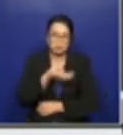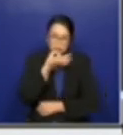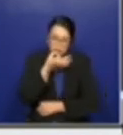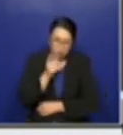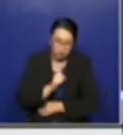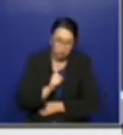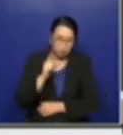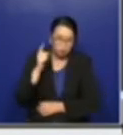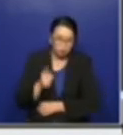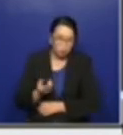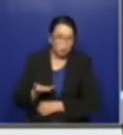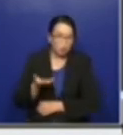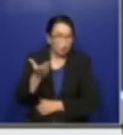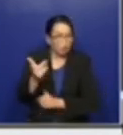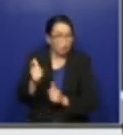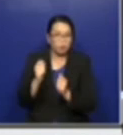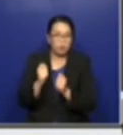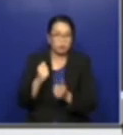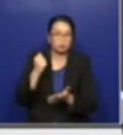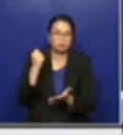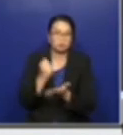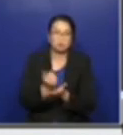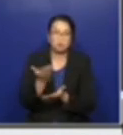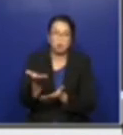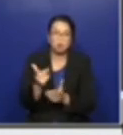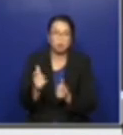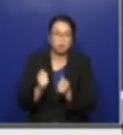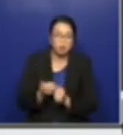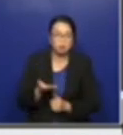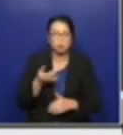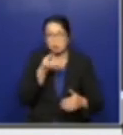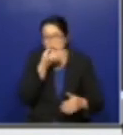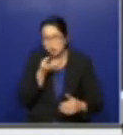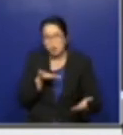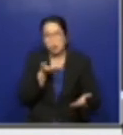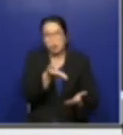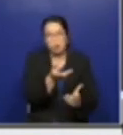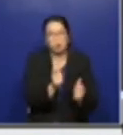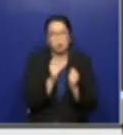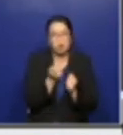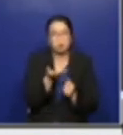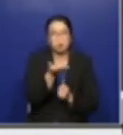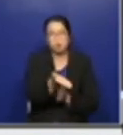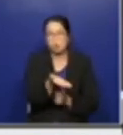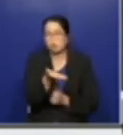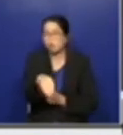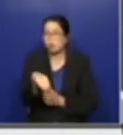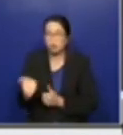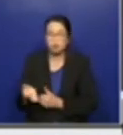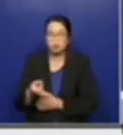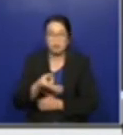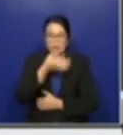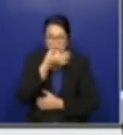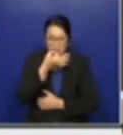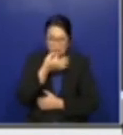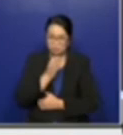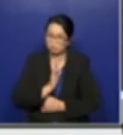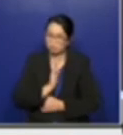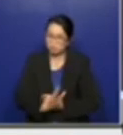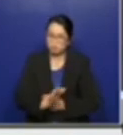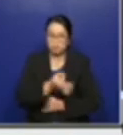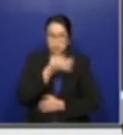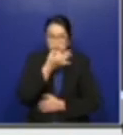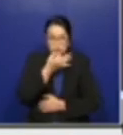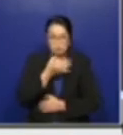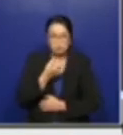วแต่จะต้องไปขออนุญาตเห็นไหมครับทุกอาชีพต้องขออนุญาตหมดทั้งที่เป็นอาชีพที่ประชาชนเขาสาม